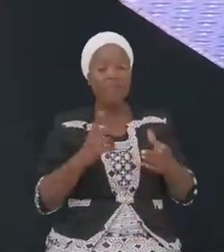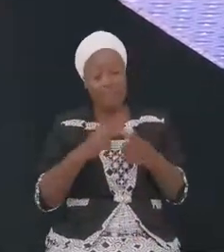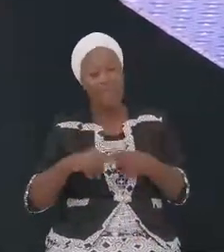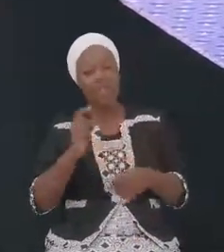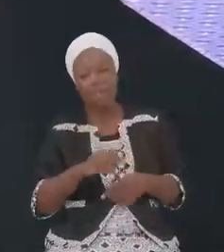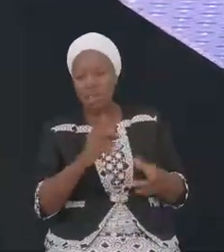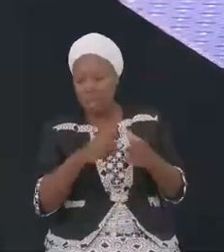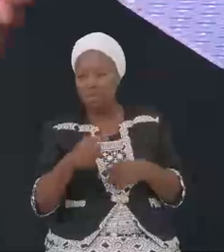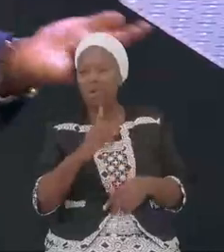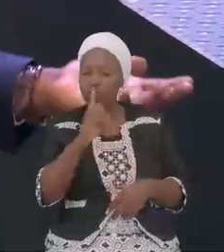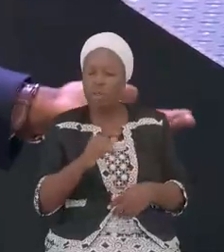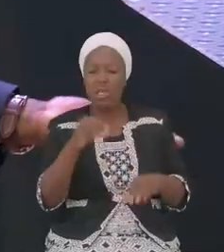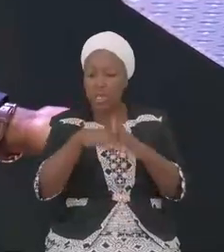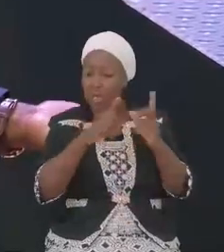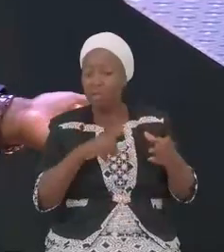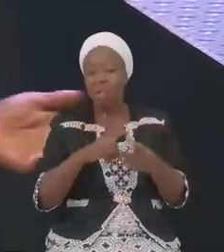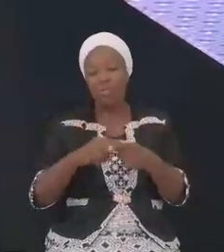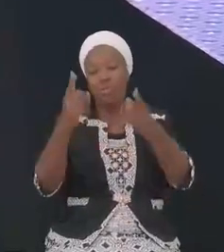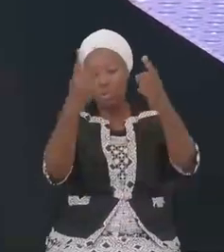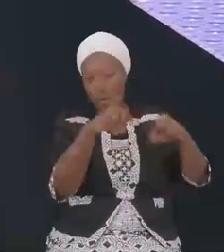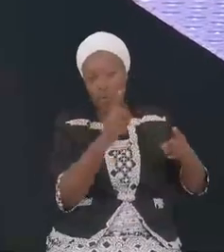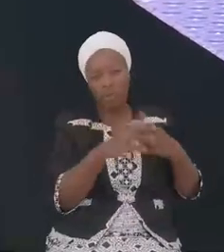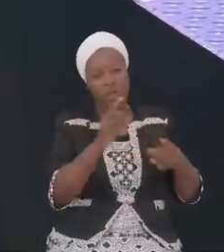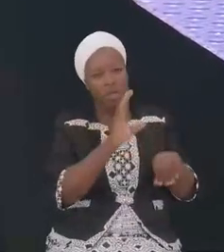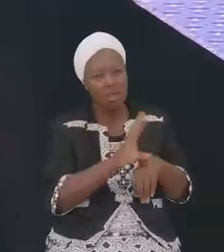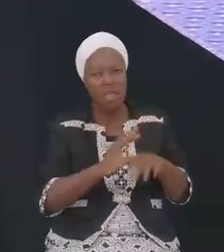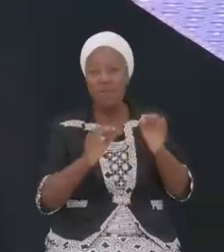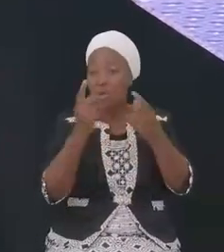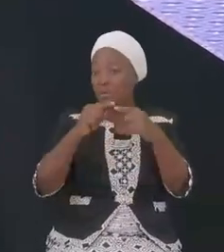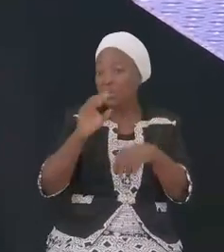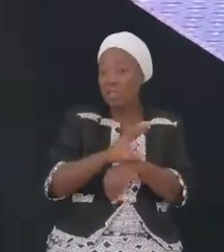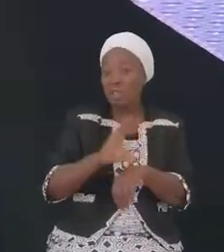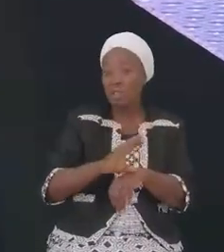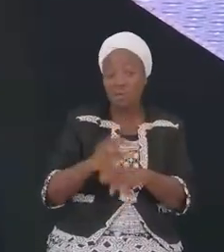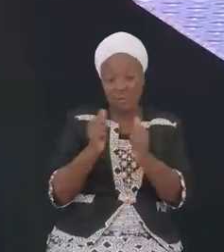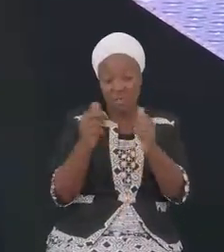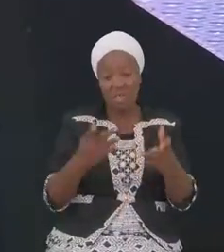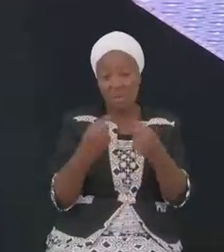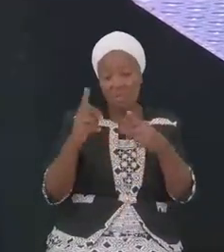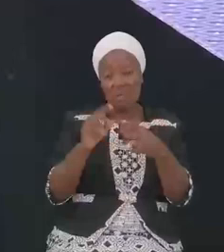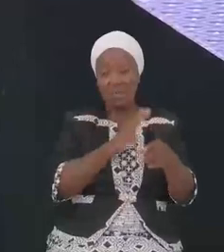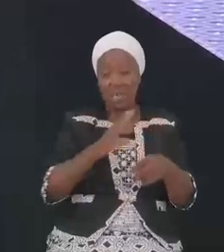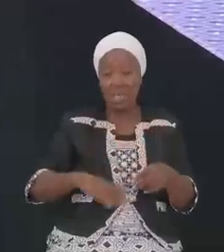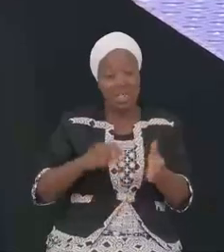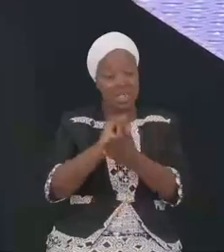qu'ils sont au Seigneur, sont dans le Seigneur, qu'ils vont venir au Seigneur, à l'église. S'ils viennent au Seigneur, s'ils viennent à l'église sans venir au